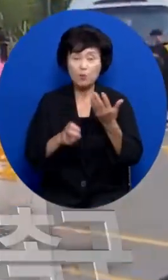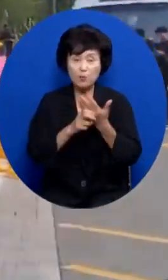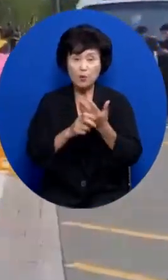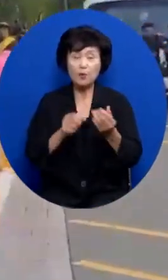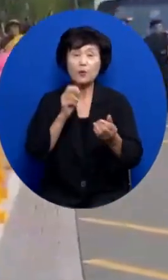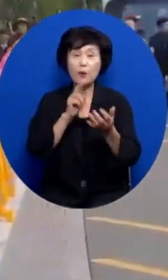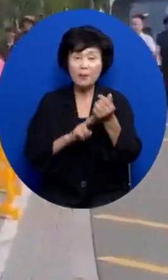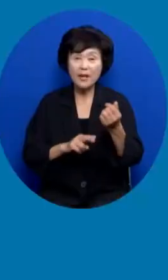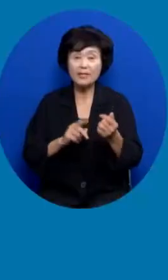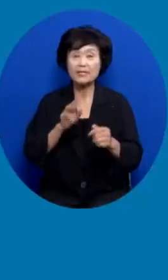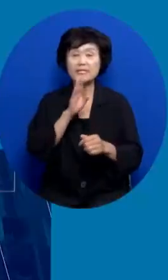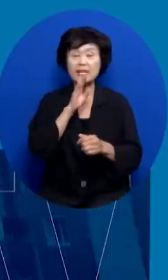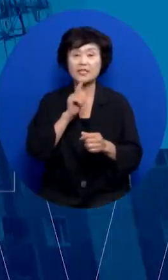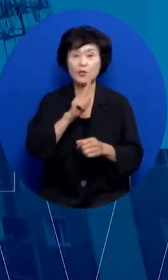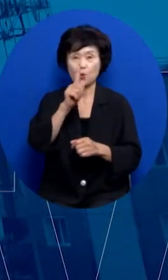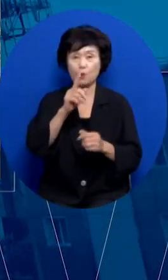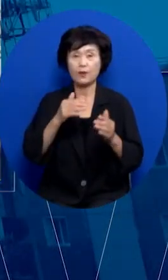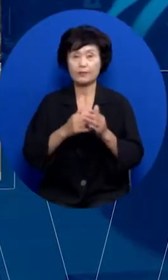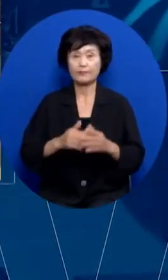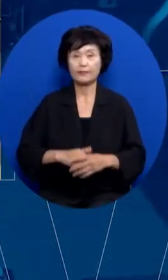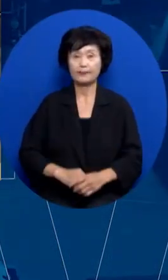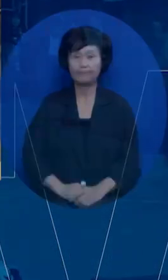촉구했습니다.